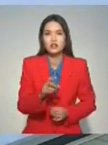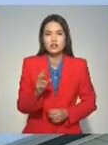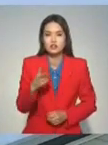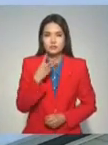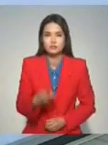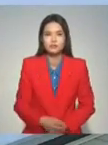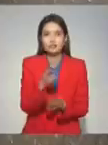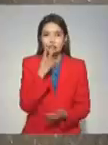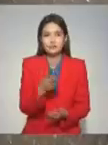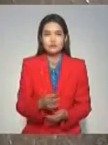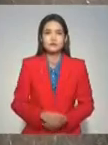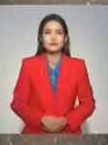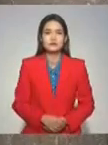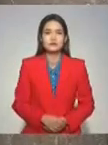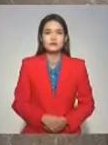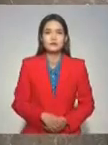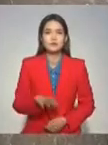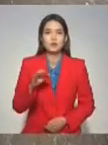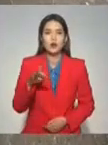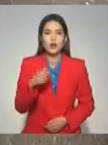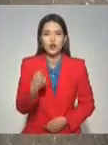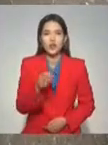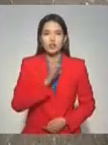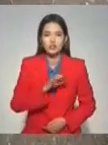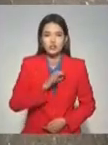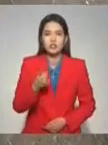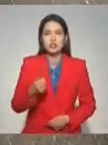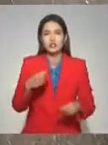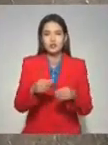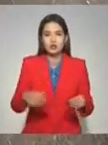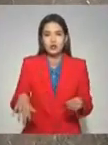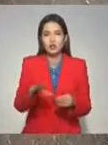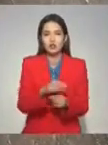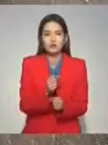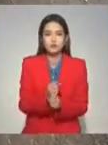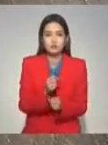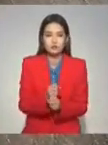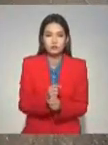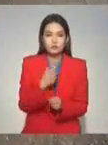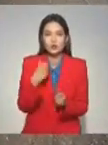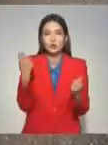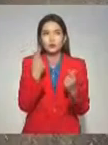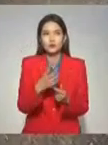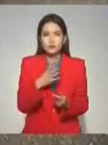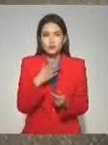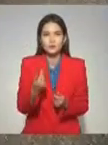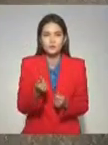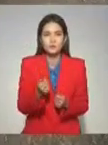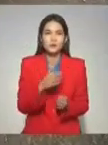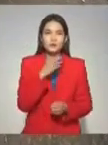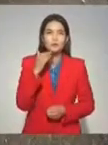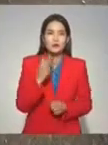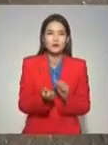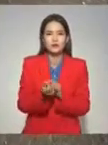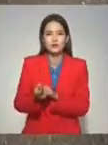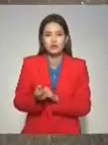Карин. Оралдағы суға кеткен 8 үйдің бірі осы. Жертөледегі су белуардан келетін. Қазір судың деңгейі біраз төмендеген